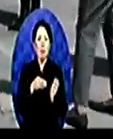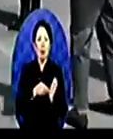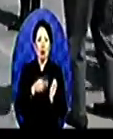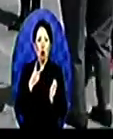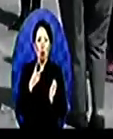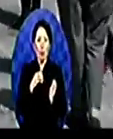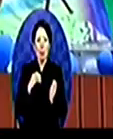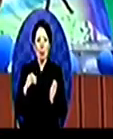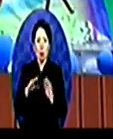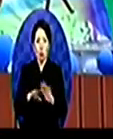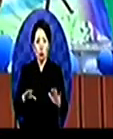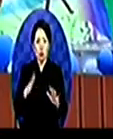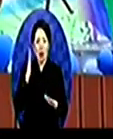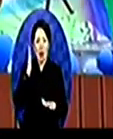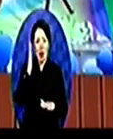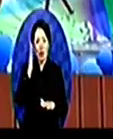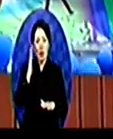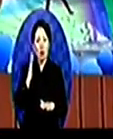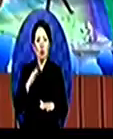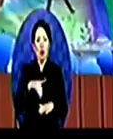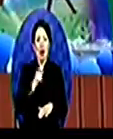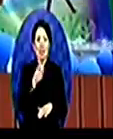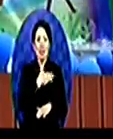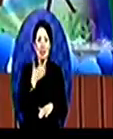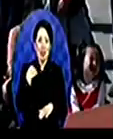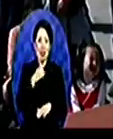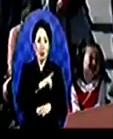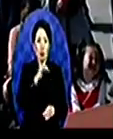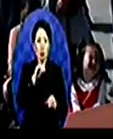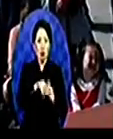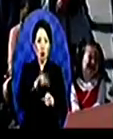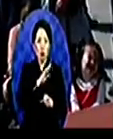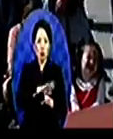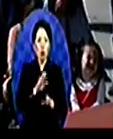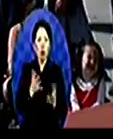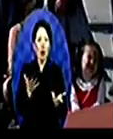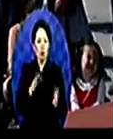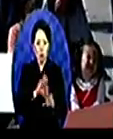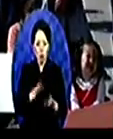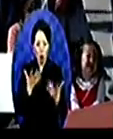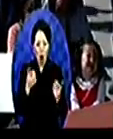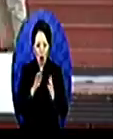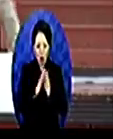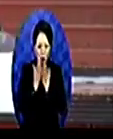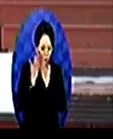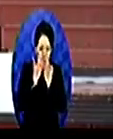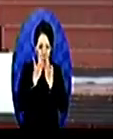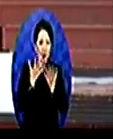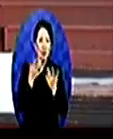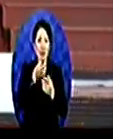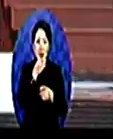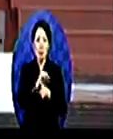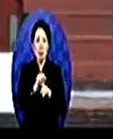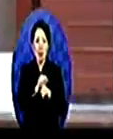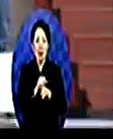10 дахь жилдээ болж байгаа Ирээдүйн эзэд уралдаанд оролцохын тулд хүүхдүүд олон ном уншсанаар өрсөлдөж эртнээс бэлддэг. Энэ жил уралдааны тэргүүн